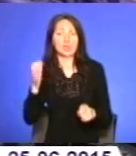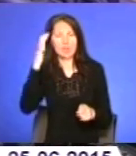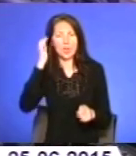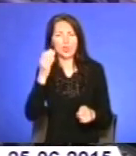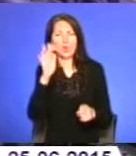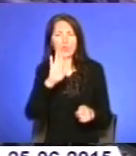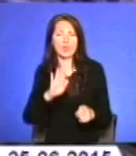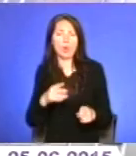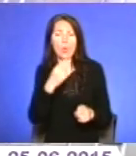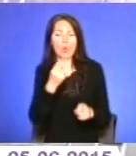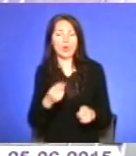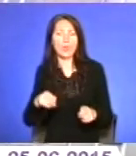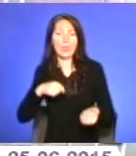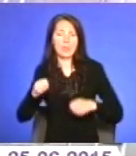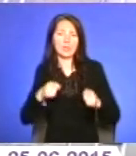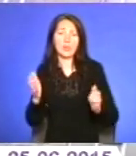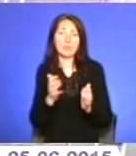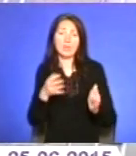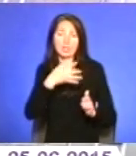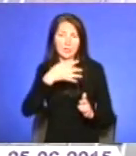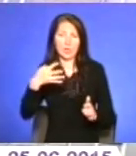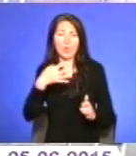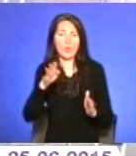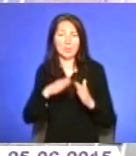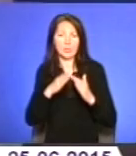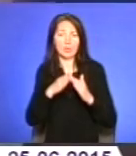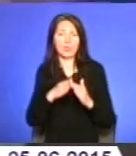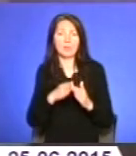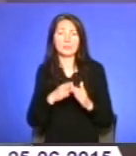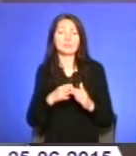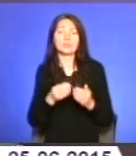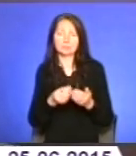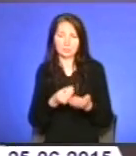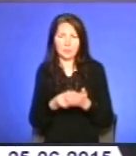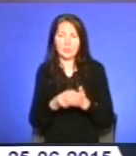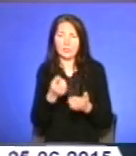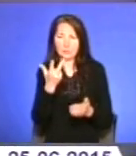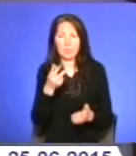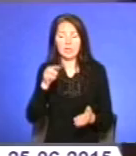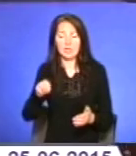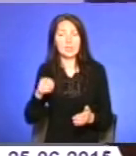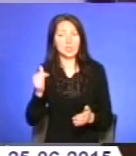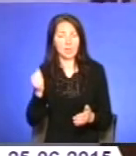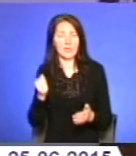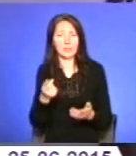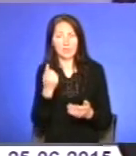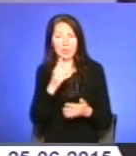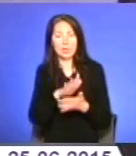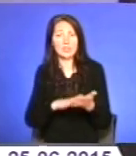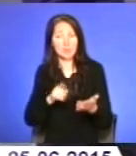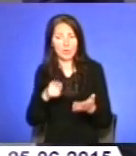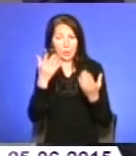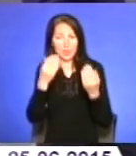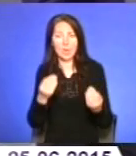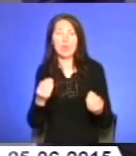кольору. Двоколісник вона зберігала на четвертому поверсі. Збитки заявниця оцінила в 3 тисячі гривень. Ще одна заява того ж дня про